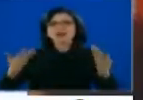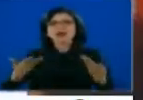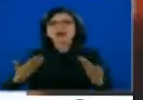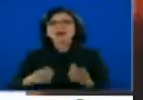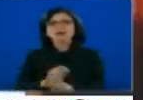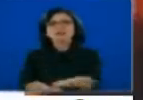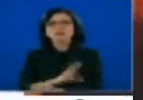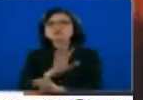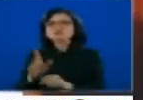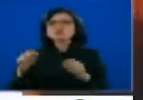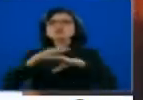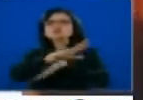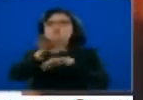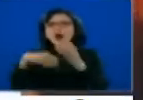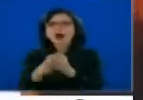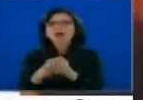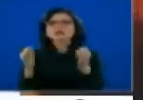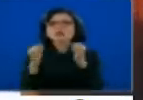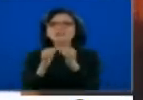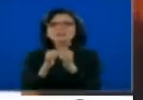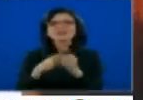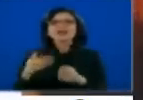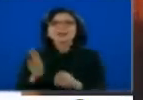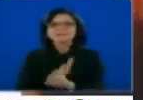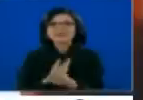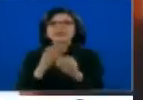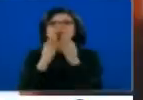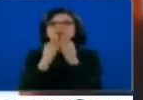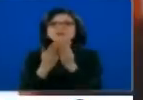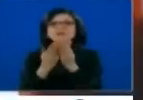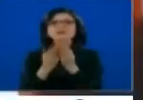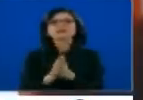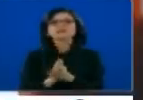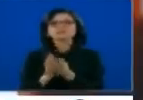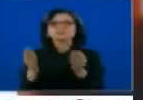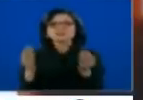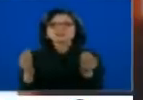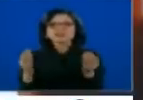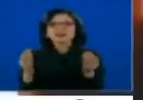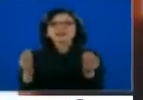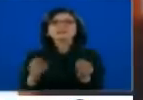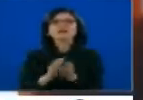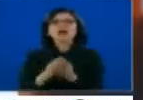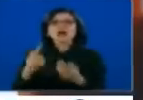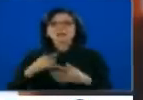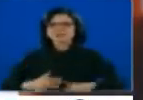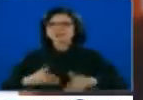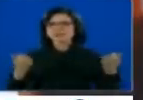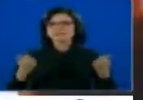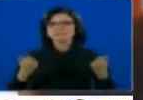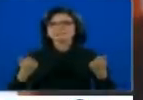komitmen kami dan izinkan kami menyampaikan Dengan mengucap Bismillahirrahmanirrahim kami siap untuk